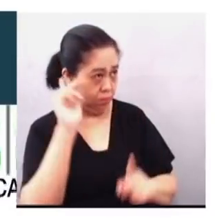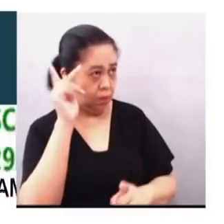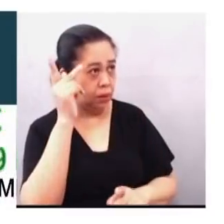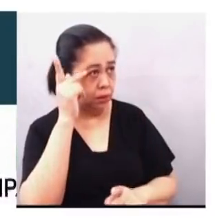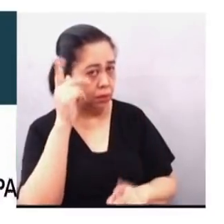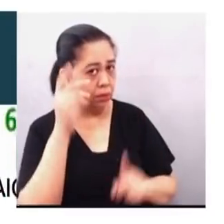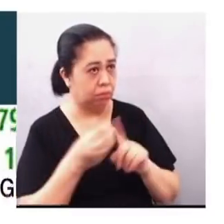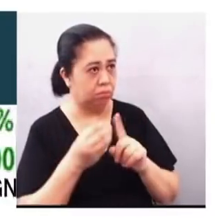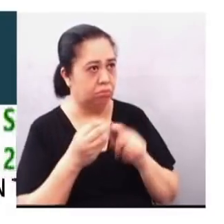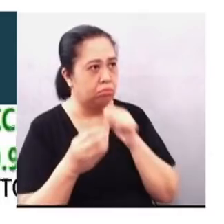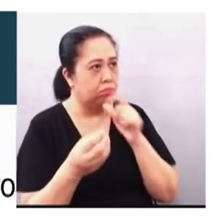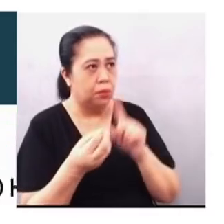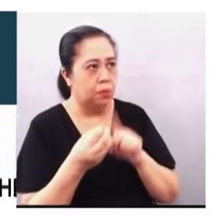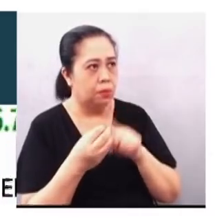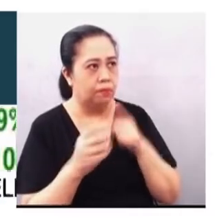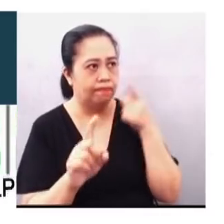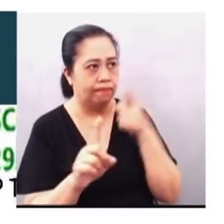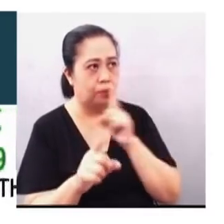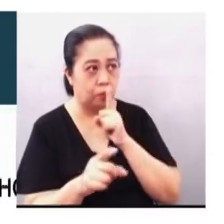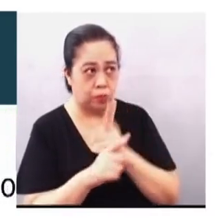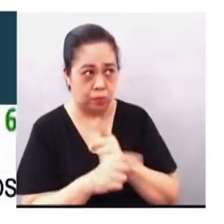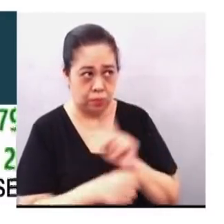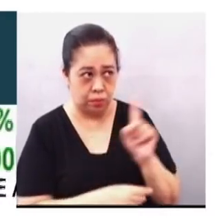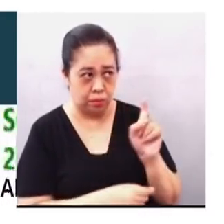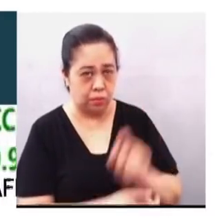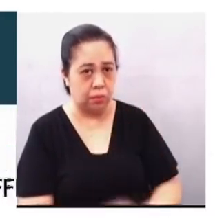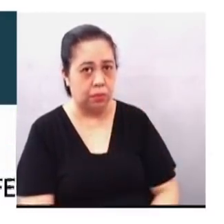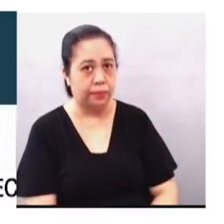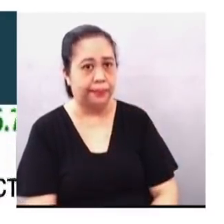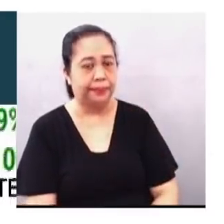no longer about the pursuit of the truth?